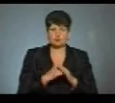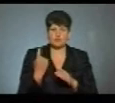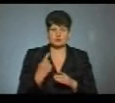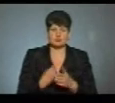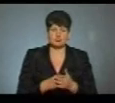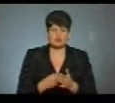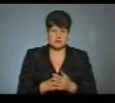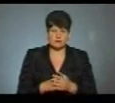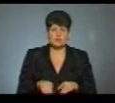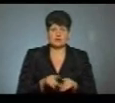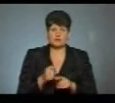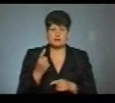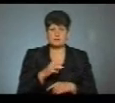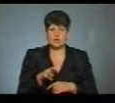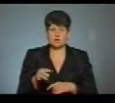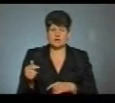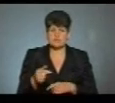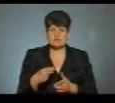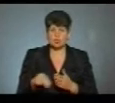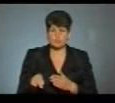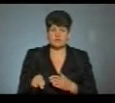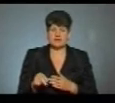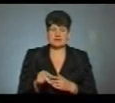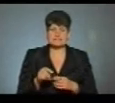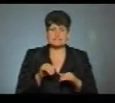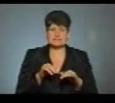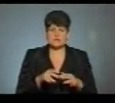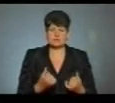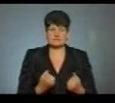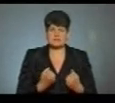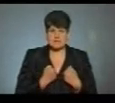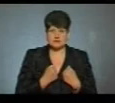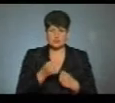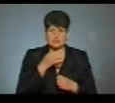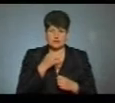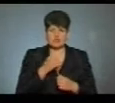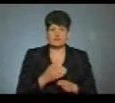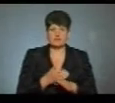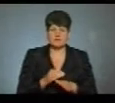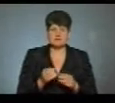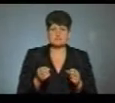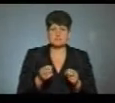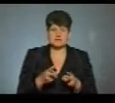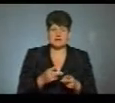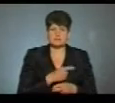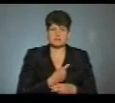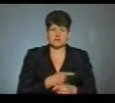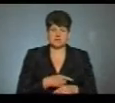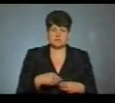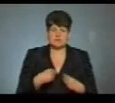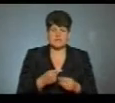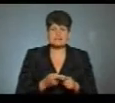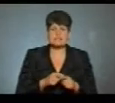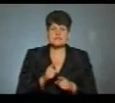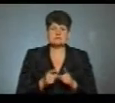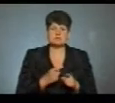бюджету. Також 1 000 000 гривень для закупівлі засобів захисту та ліків виділили базі спеціального медичного постачання. Такі зміни